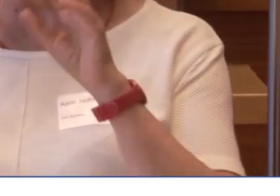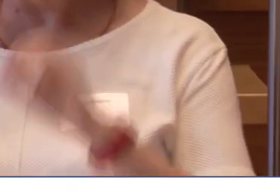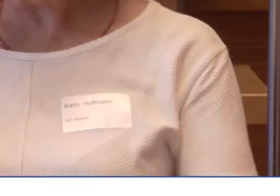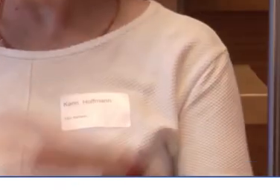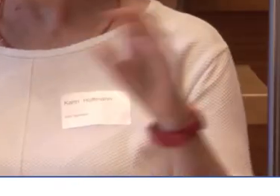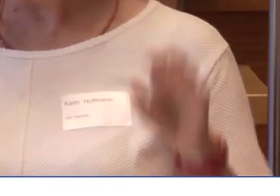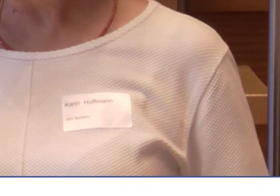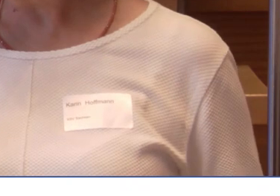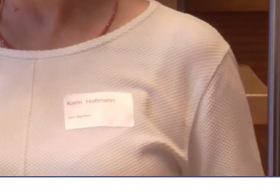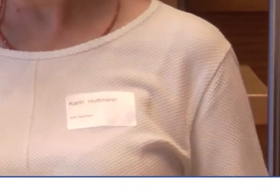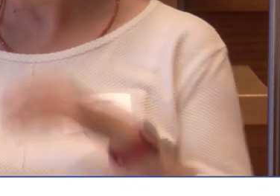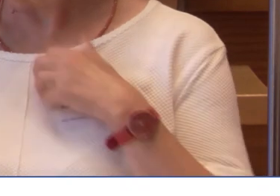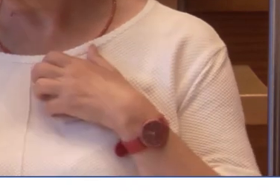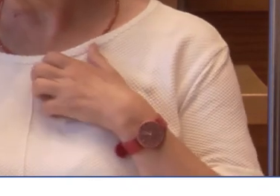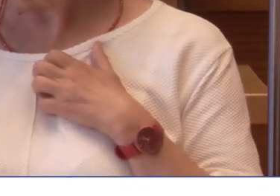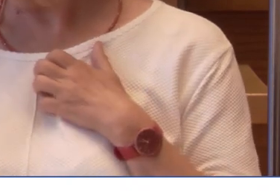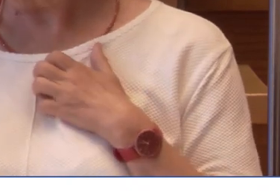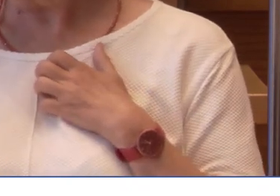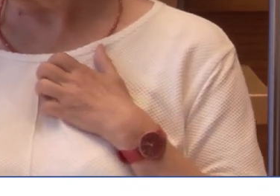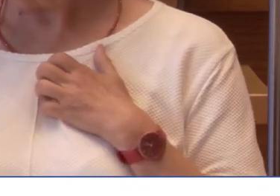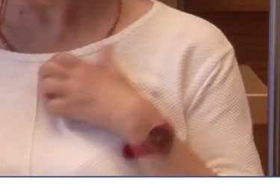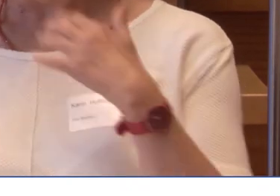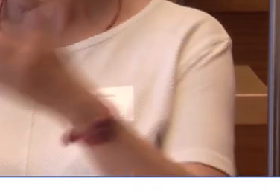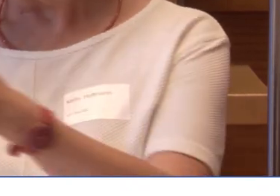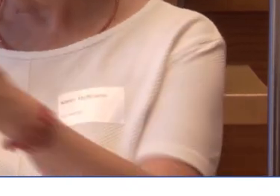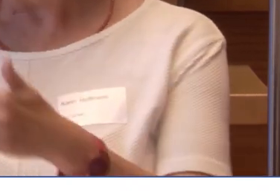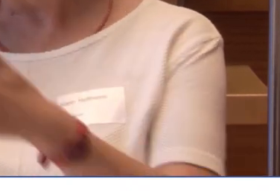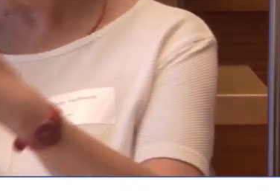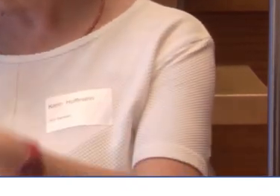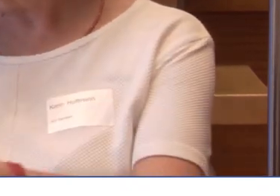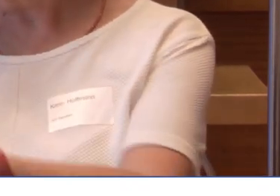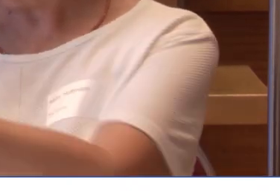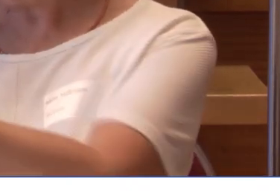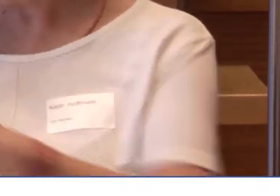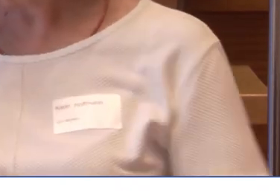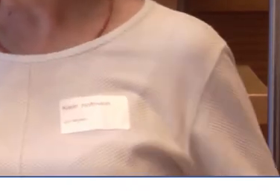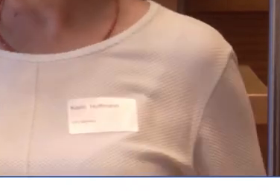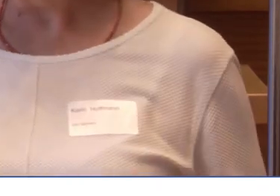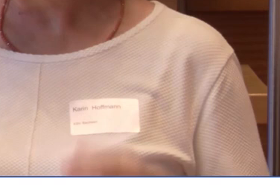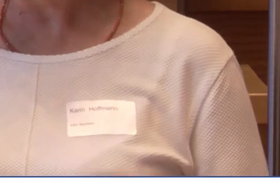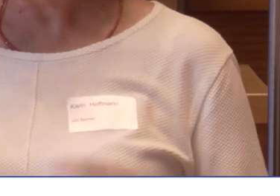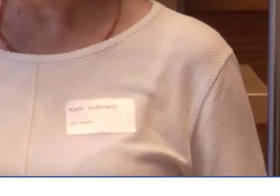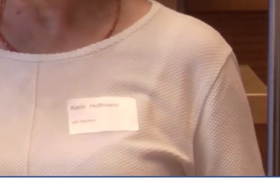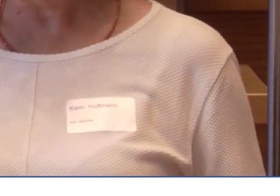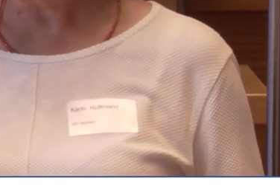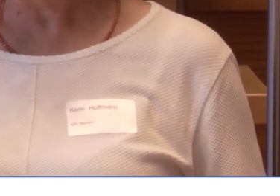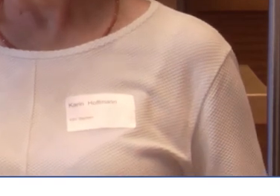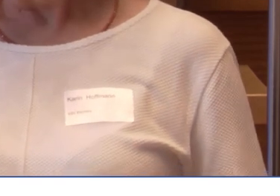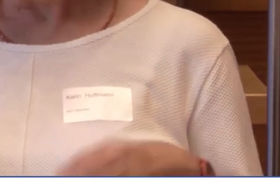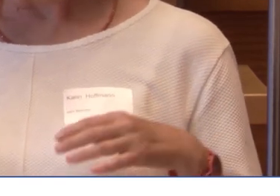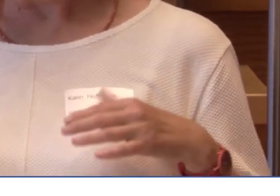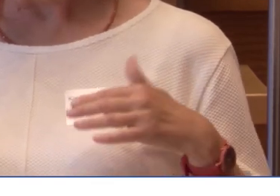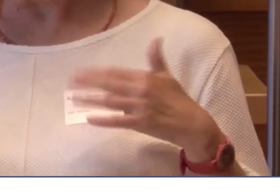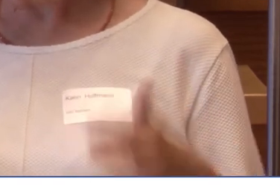sagen Jugendamt und sozial also und KSV Sachsen aber auch ich glaube ich Sozialamt und Jugendamt wir setzen uns an einem Tisch